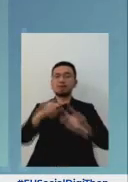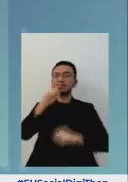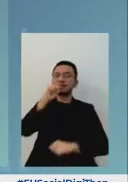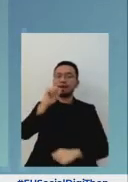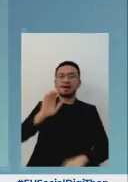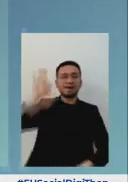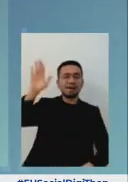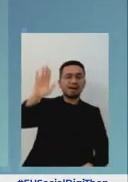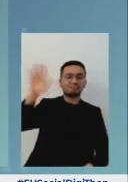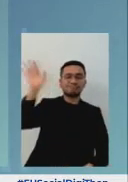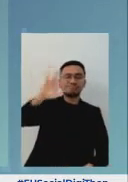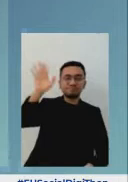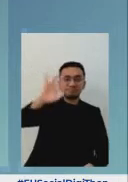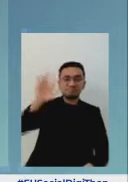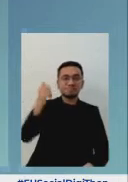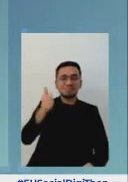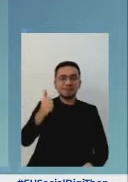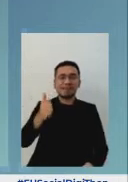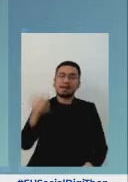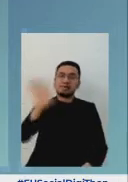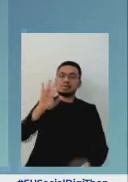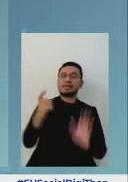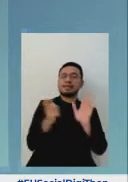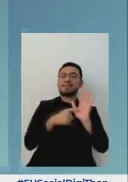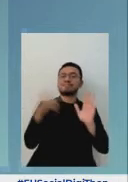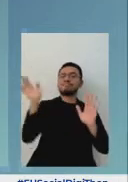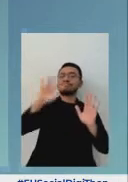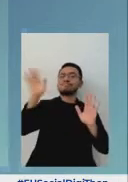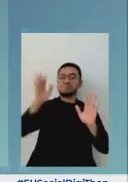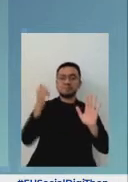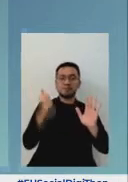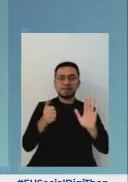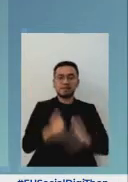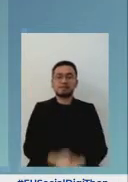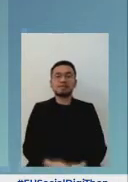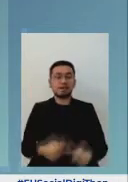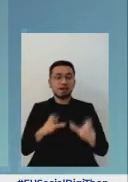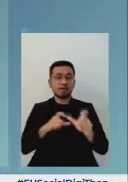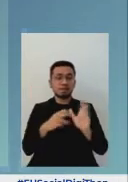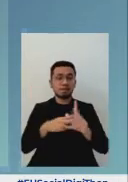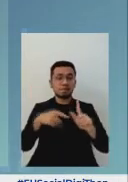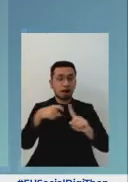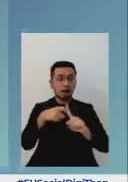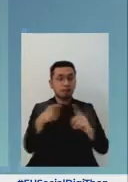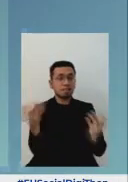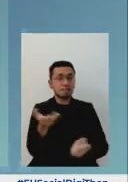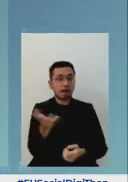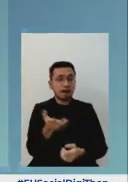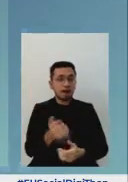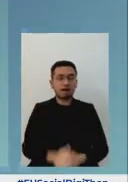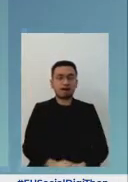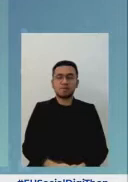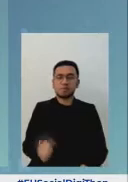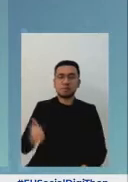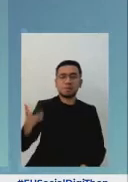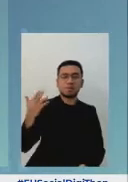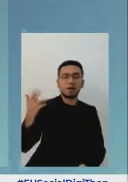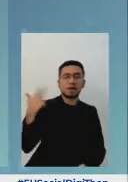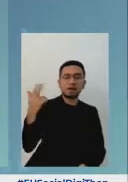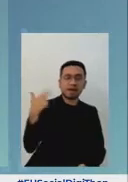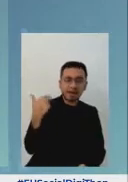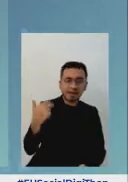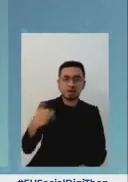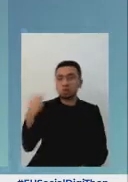boleh lambaikan tangan juga boleh, reaction boleh. Yang SMK, wow, keren-keren ada semua ya. Yang